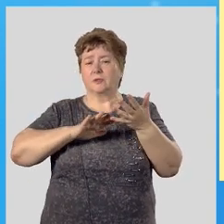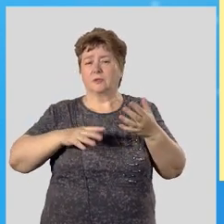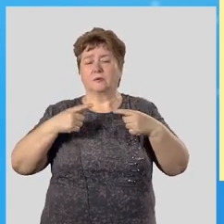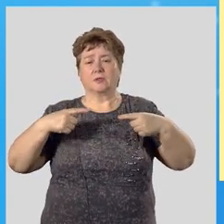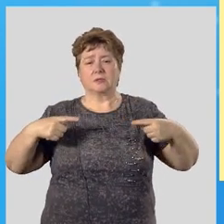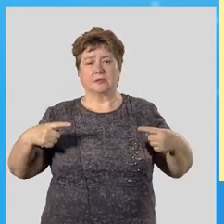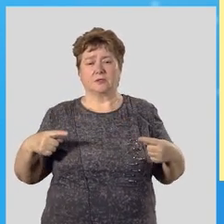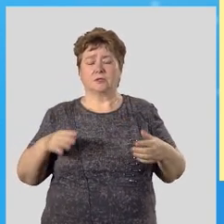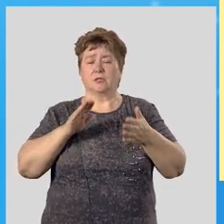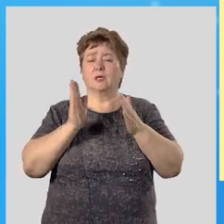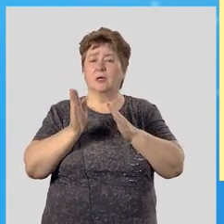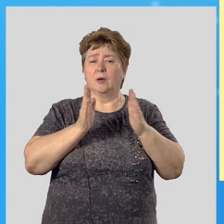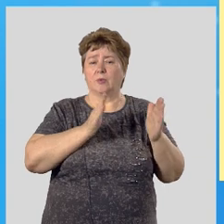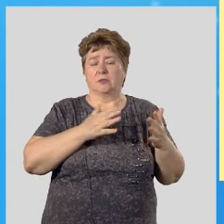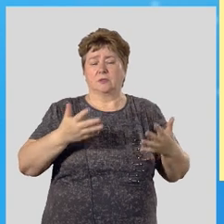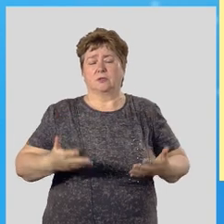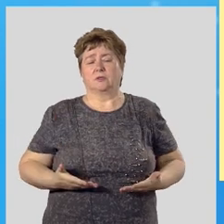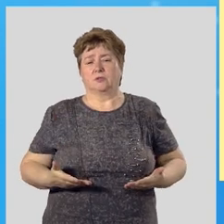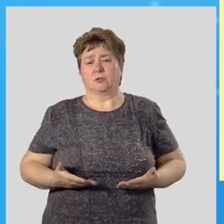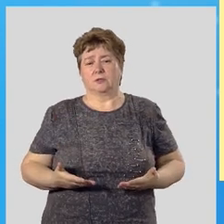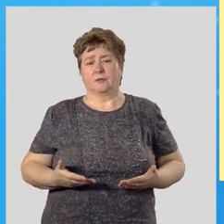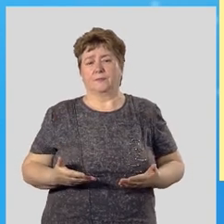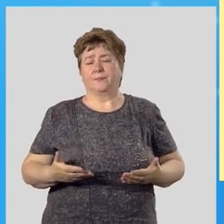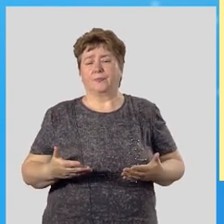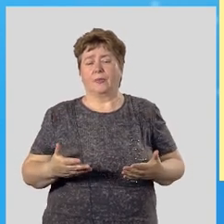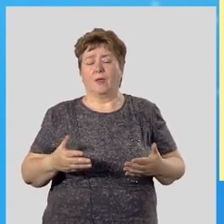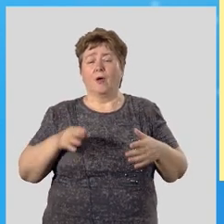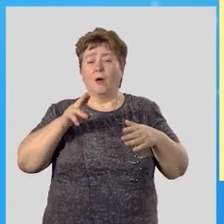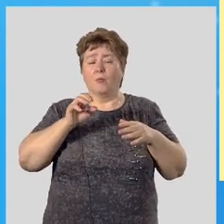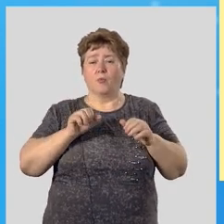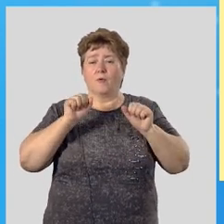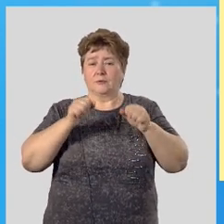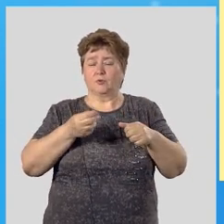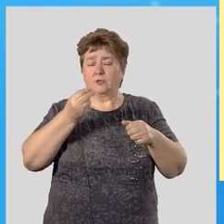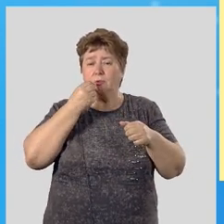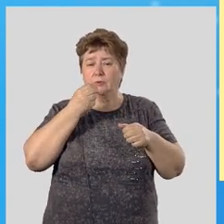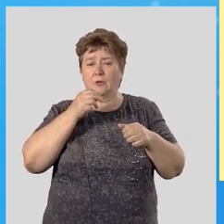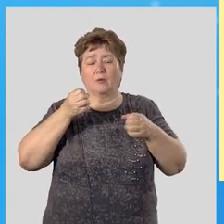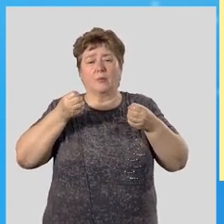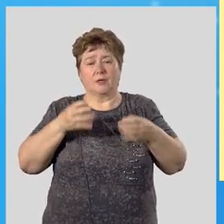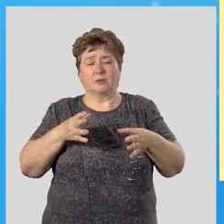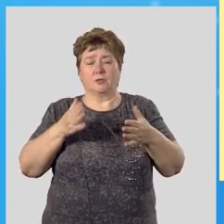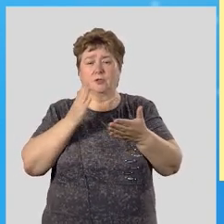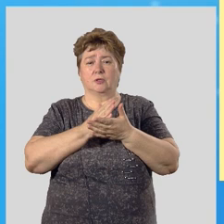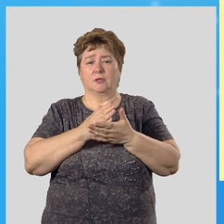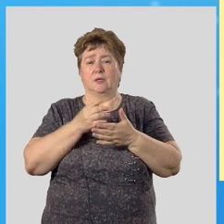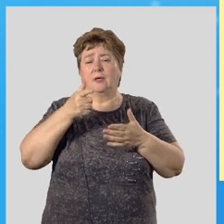протекают различные процессы жизнедеятельности. По способу питания простейшие